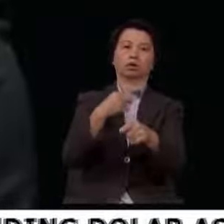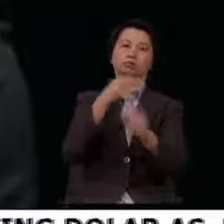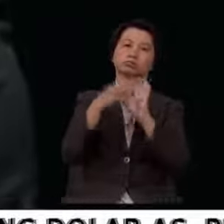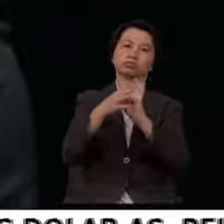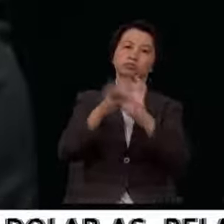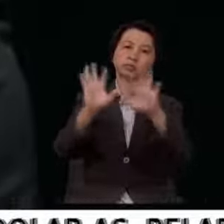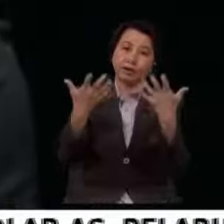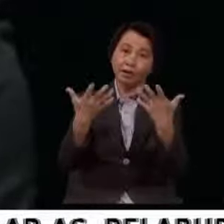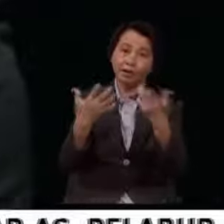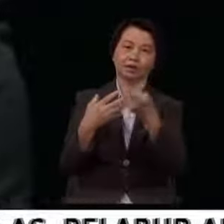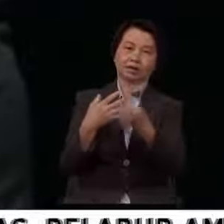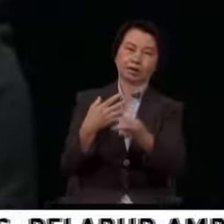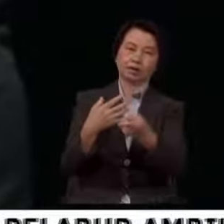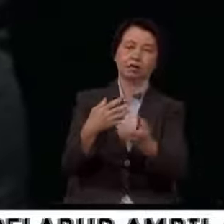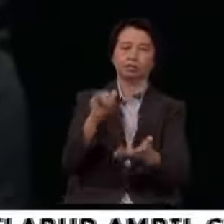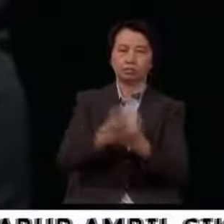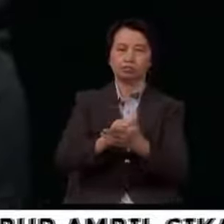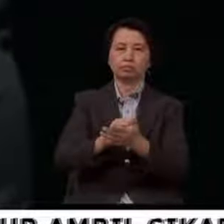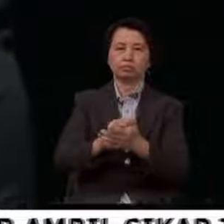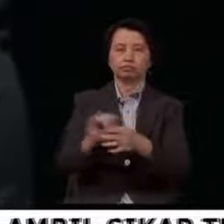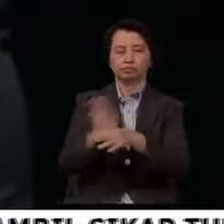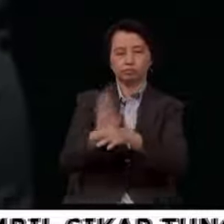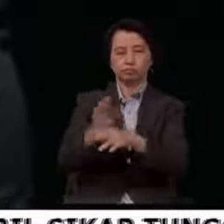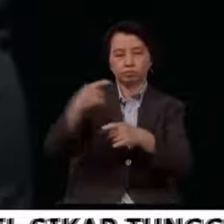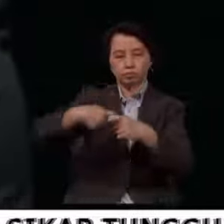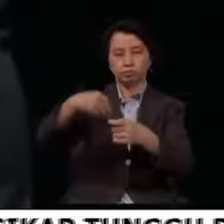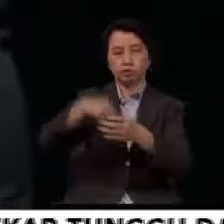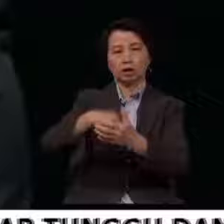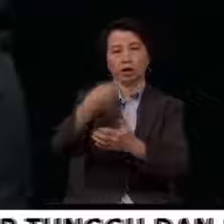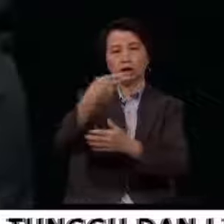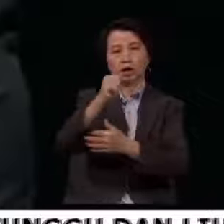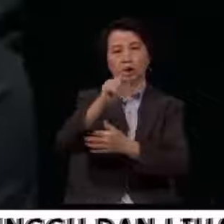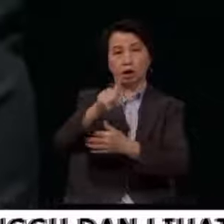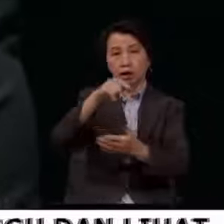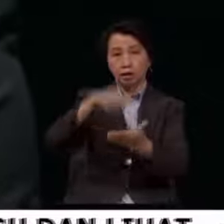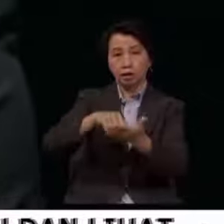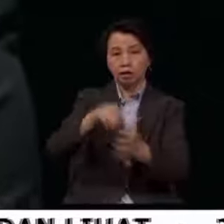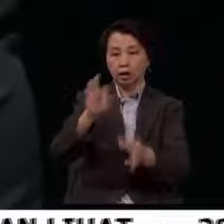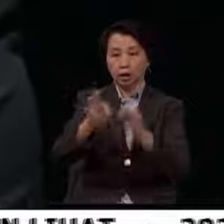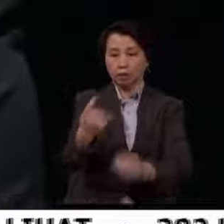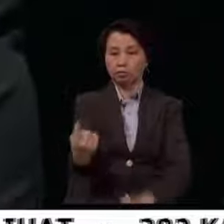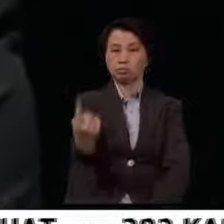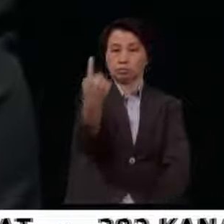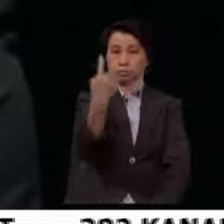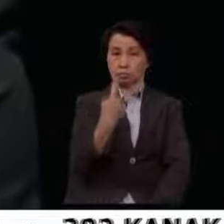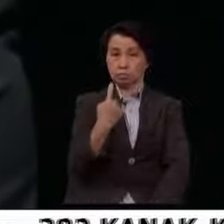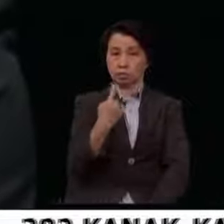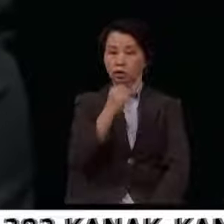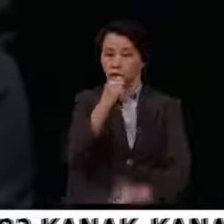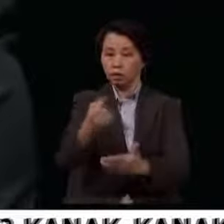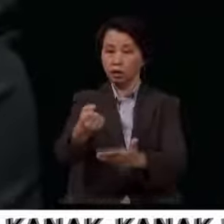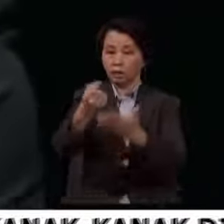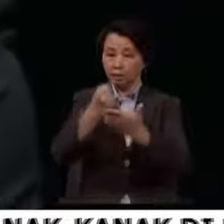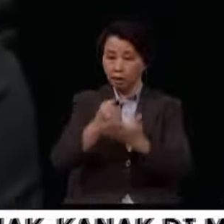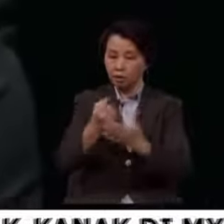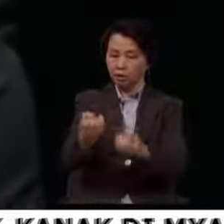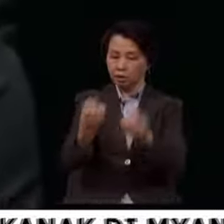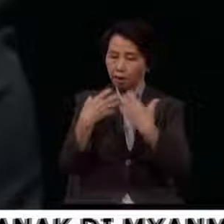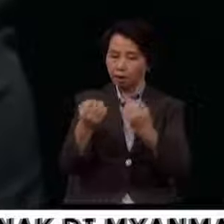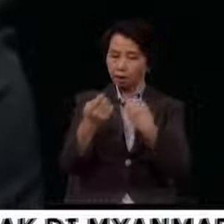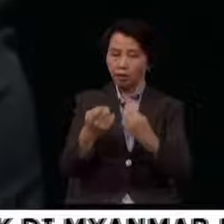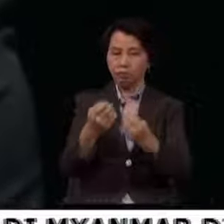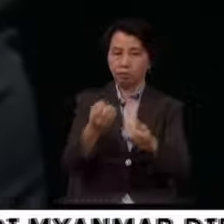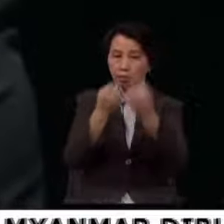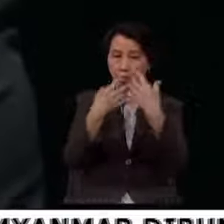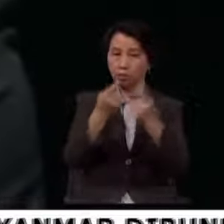lebih adil dan tepat ya jadi itu sangat penting selai to love hanyalah hati insiden itu